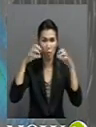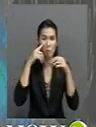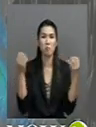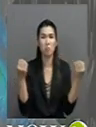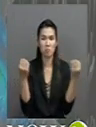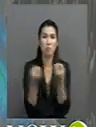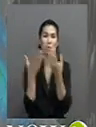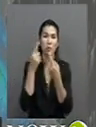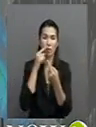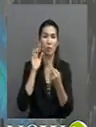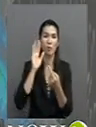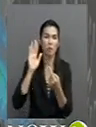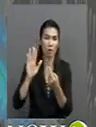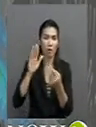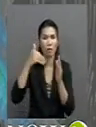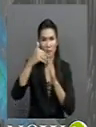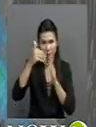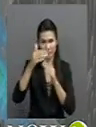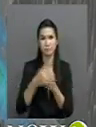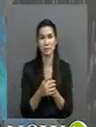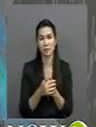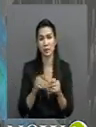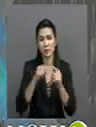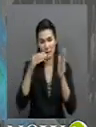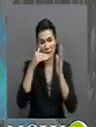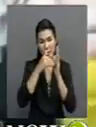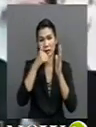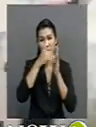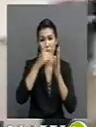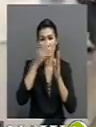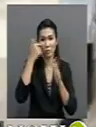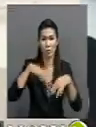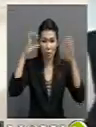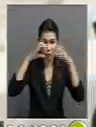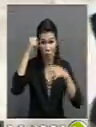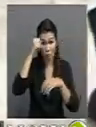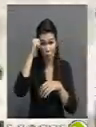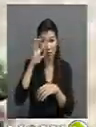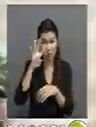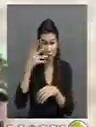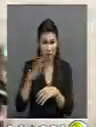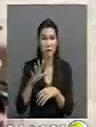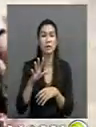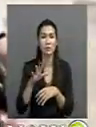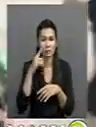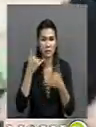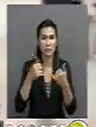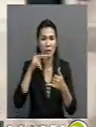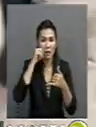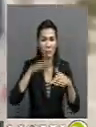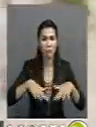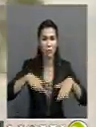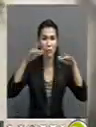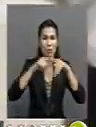ระทบรุนแรงในพื้นที่ตอนเหนือครับและภาคกลางตอนบนเนื่องจากฝนฟ้าคะนองมา4วันแล้วก่อนที่จะทำให้เกิดน้ำท่ว